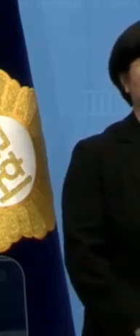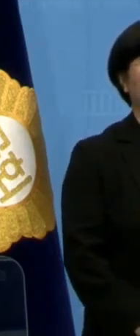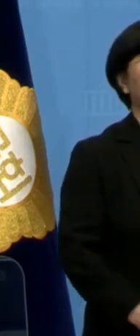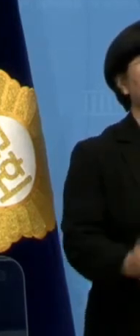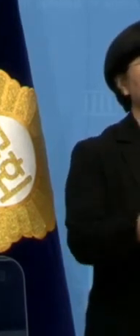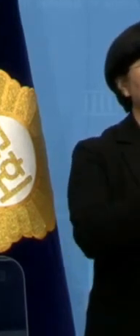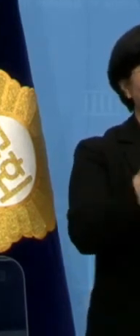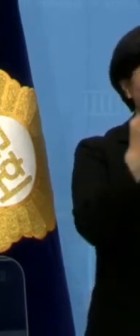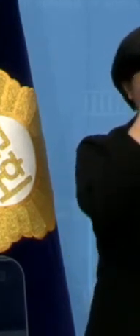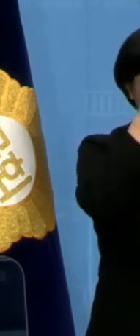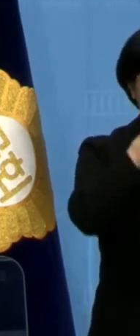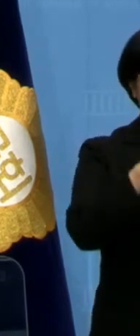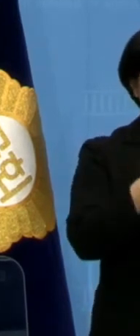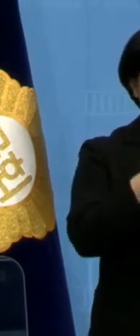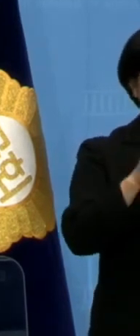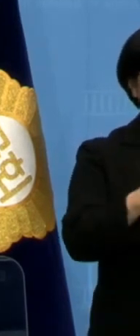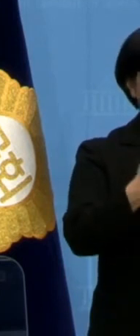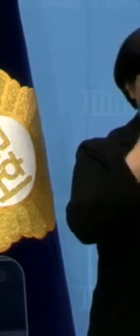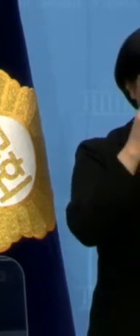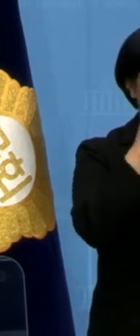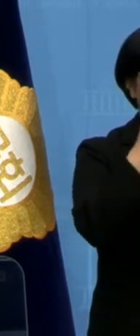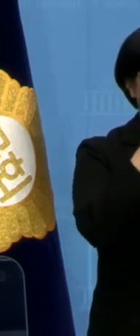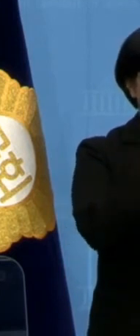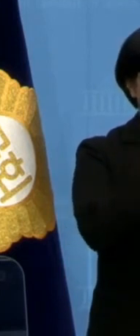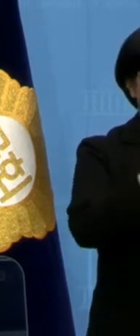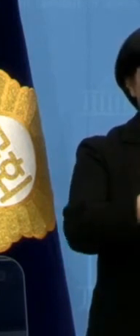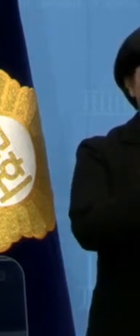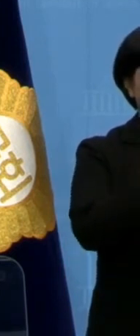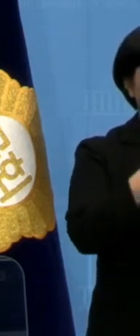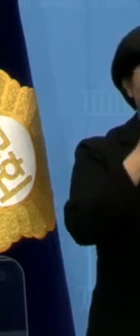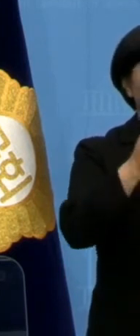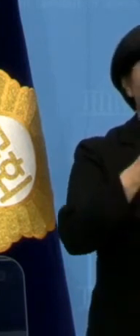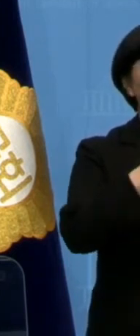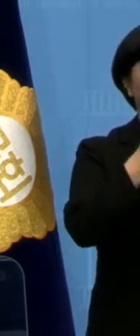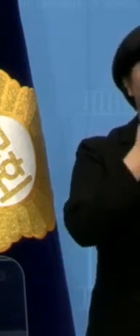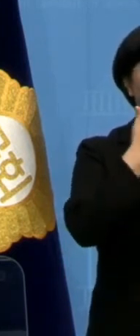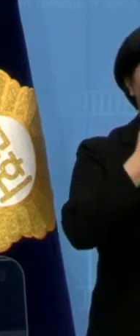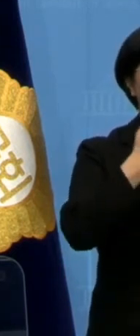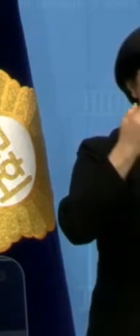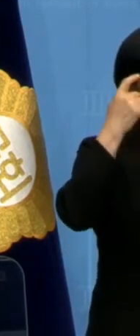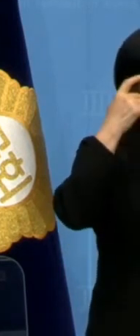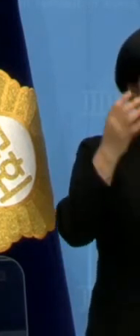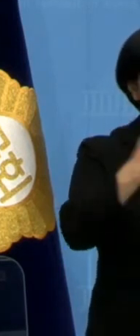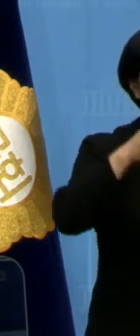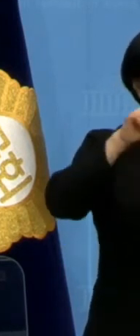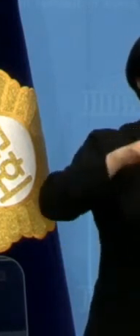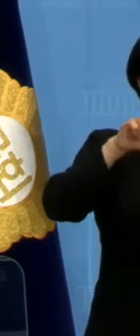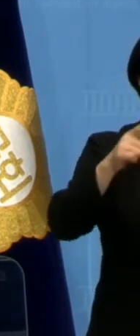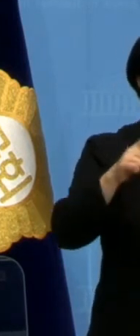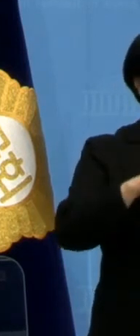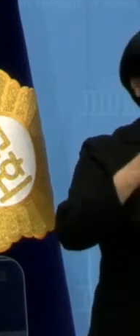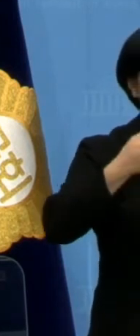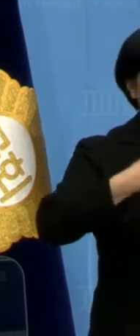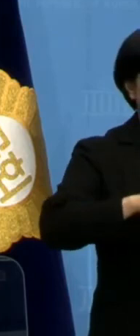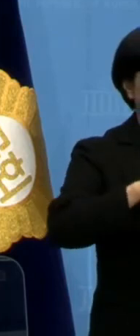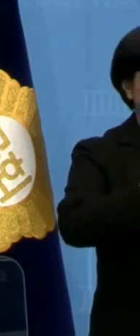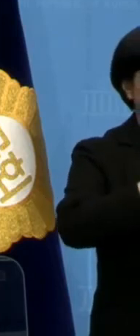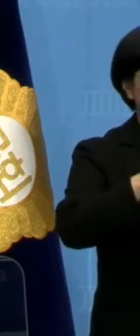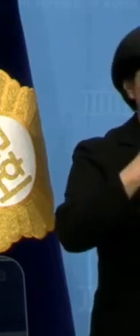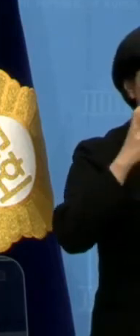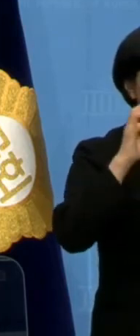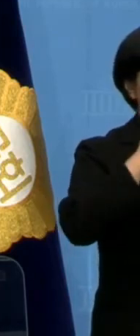그럼에도 검찰은 입학 부정 행위의 주범인 조민을 기소하지 않았다. 이는 숙명여고 쌍둥이 자매를 미성년인데도